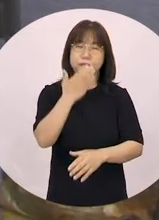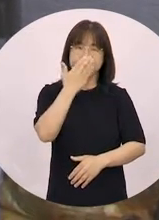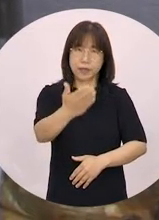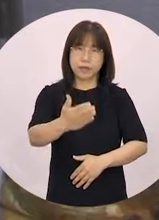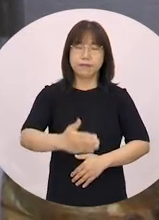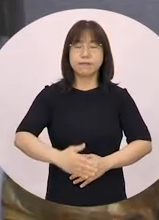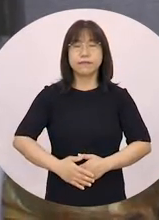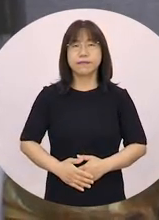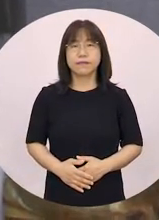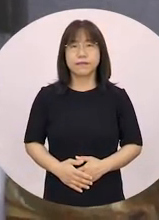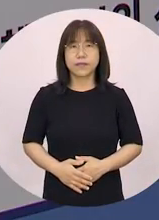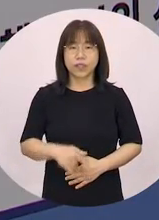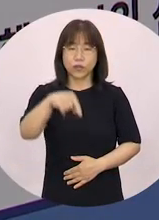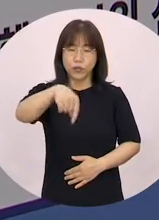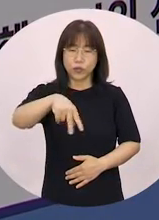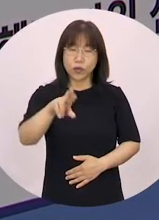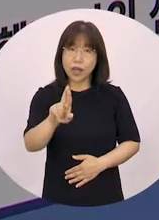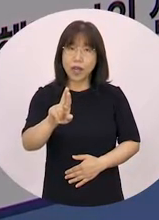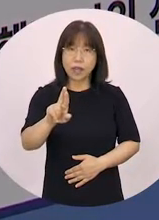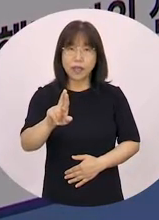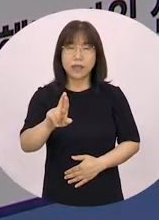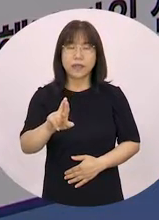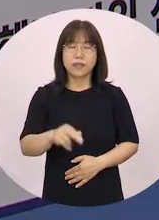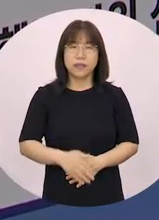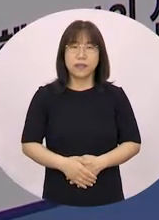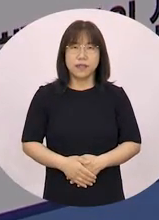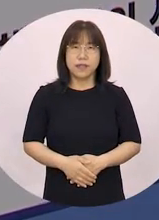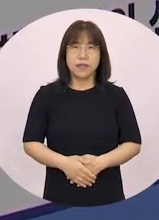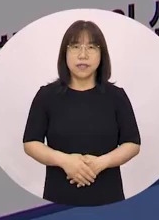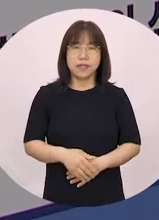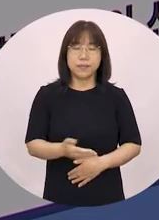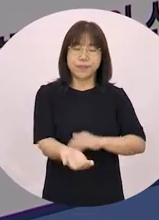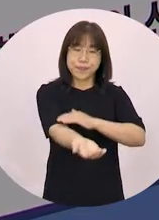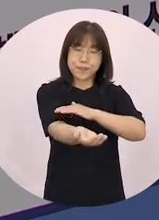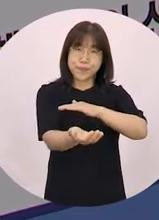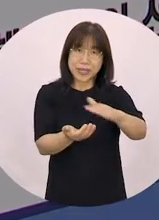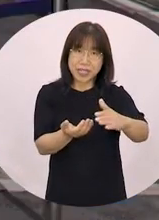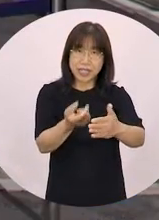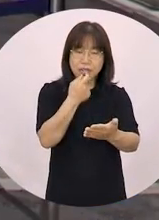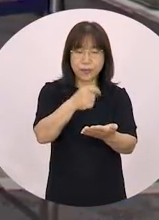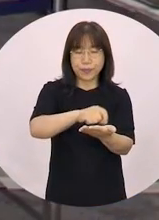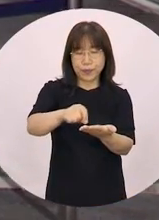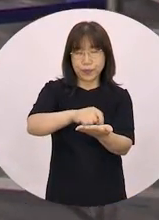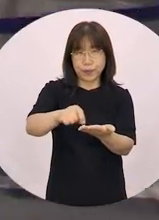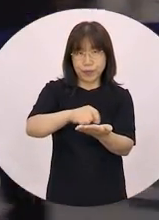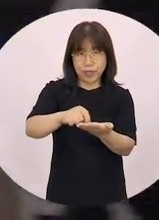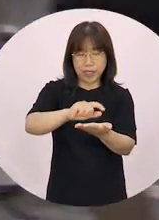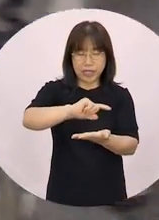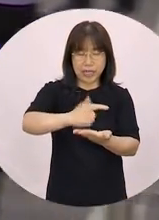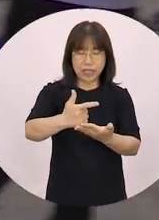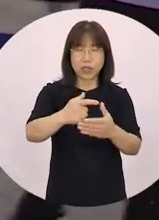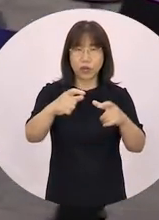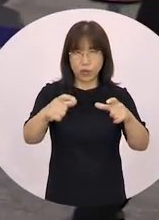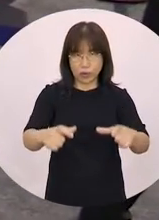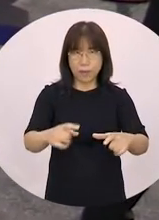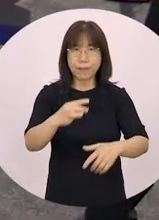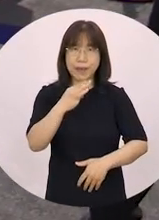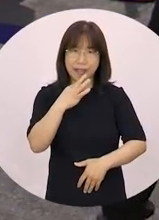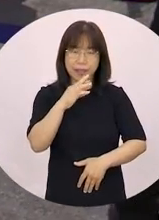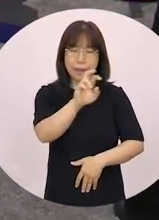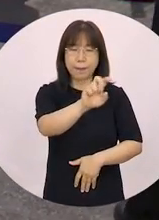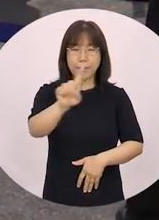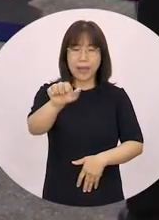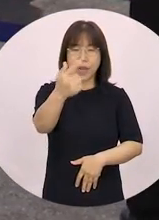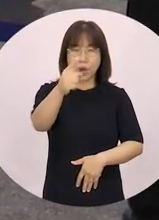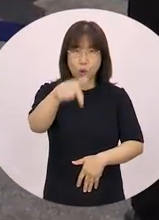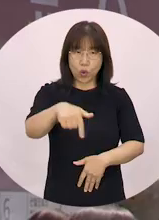개인정보 노출도 최소화될 것으로 기대됩니다. QR코드를 활용한 전자문진표는 강서구 보건소